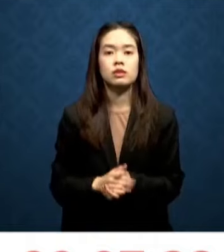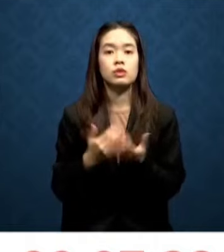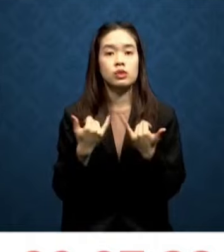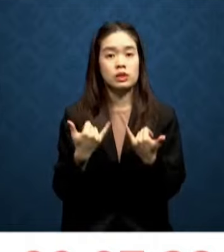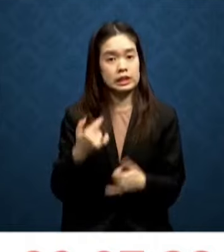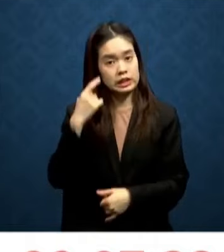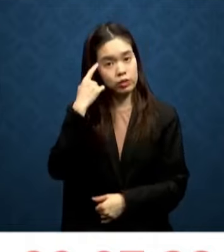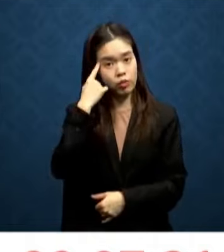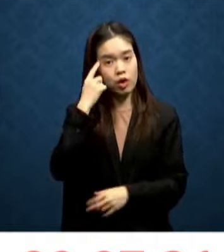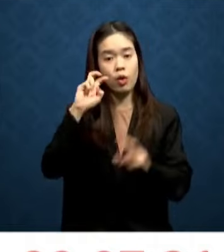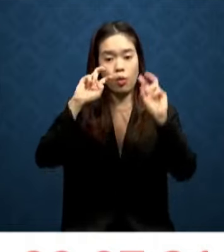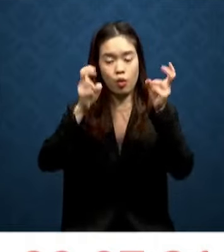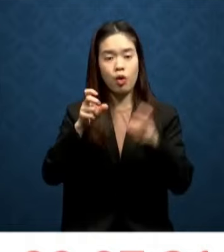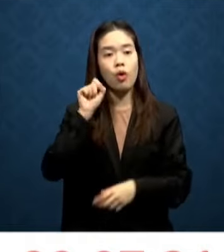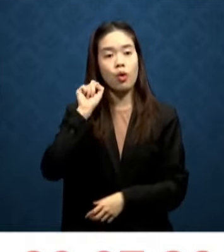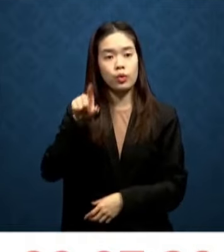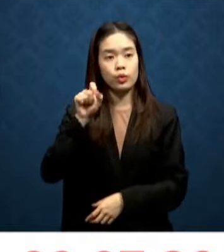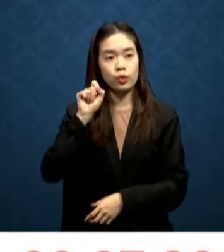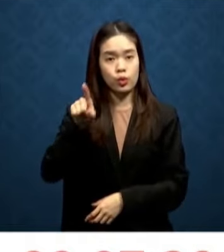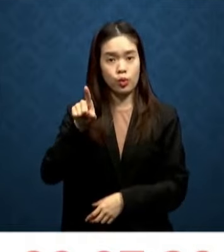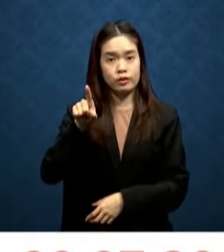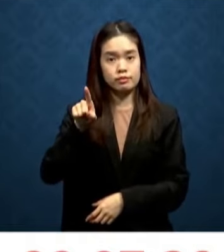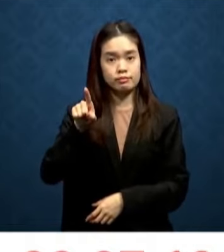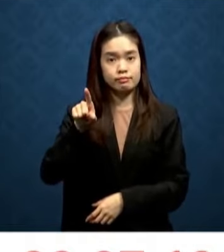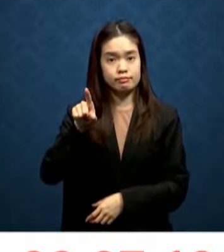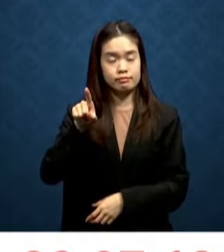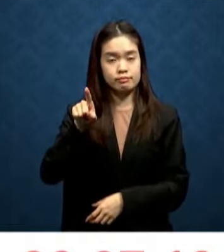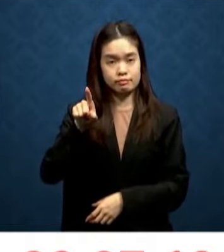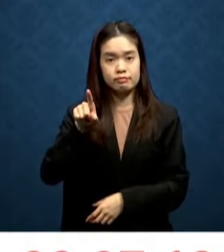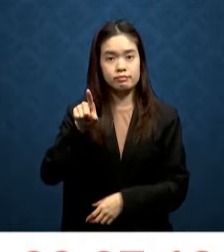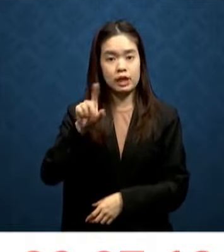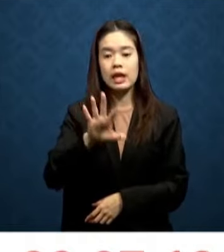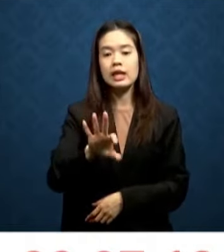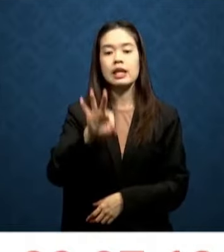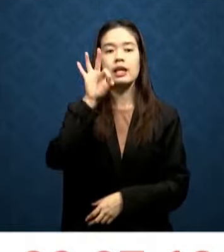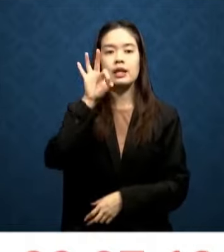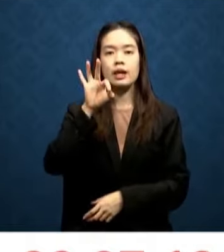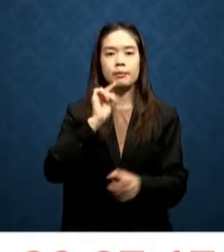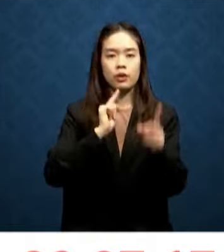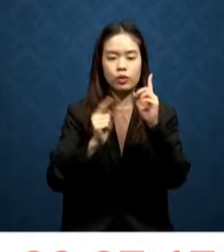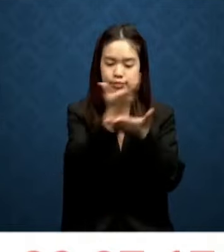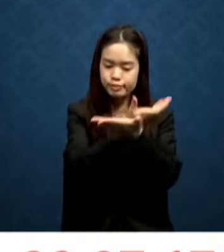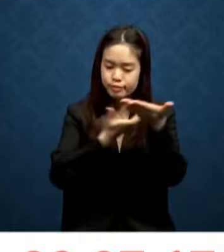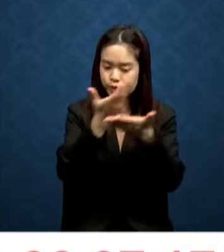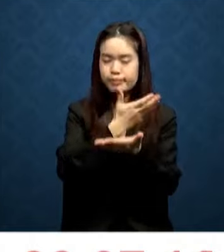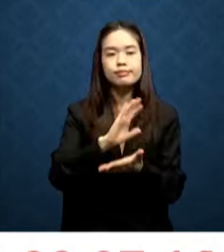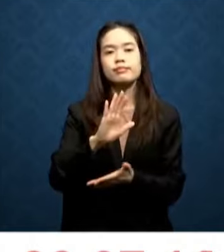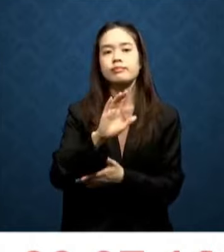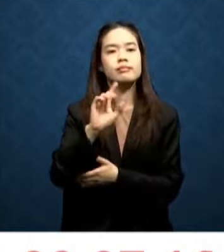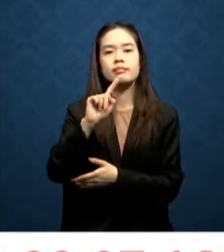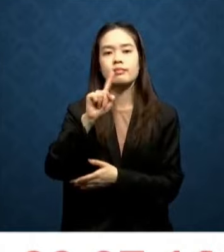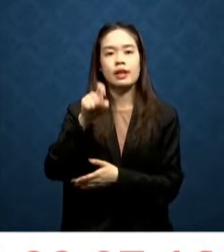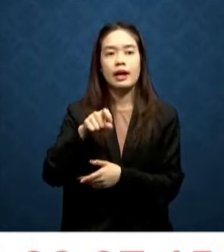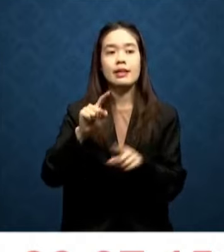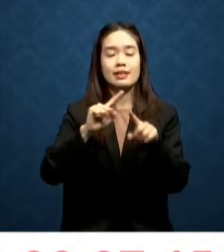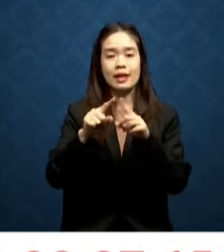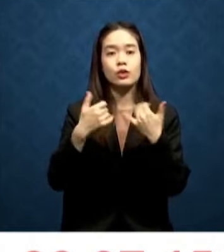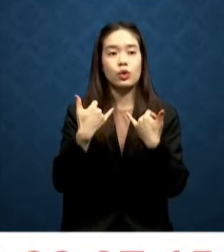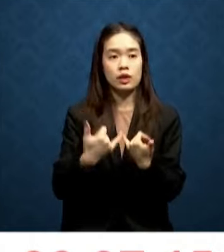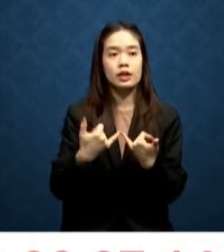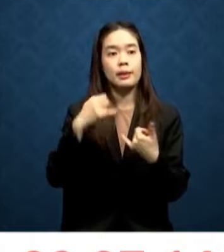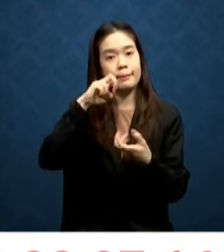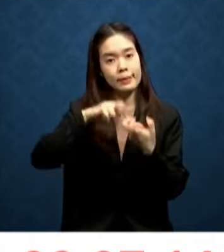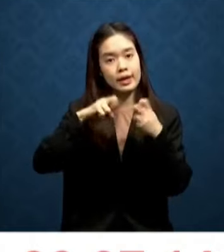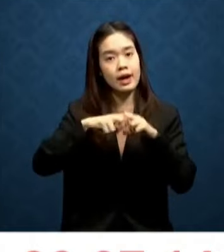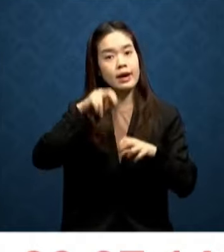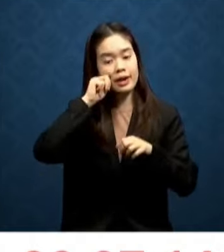เป็นการตัดสินใจพินิจพิเคราะห์โดยเป็นปัจเจกนะครับเรื่องด่วนเราสามารถมีได้หลายเรื่องนะฮะอย่างเรื่องน้ำท่วมผมเห็นด้วยเล